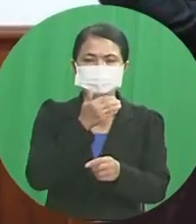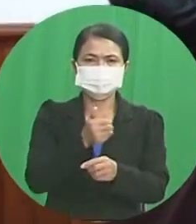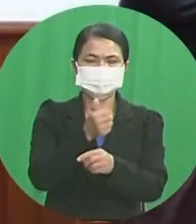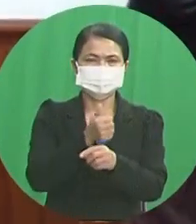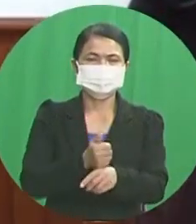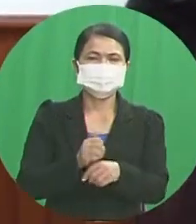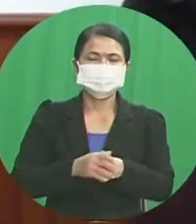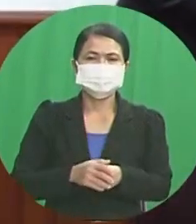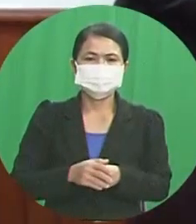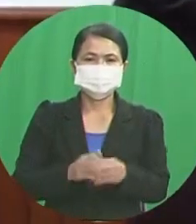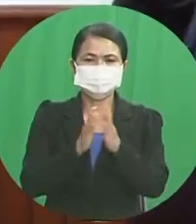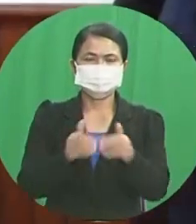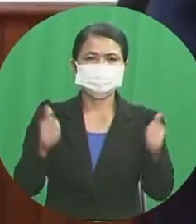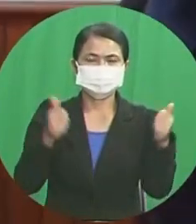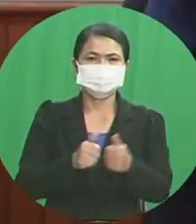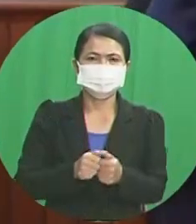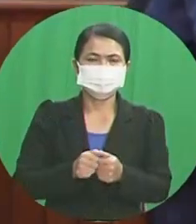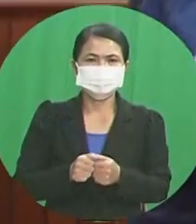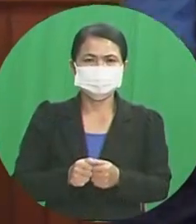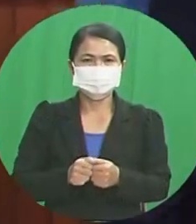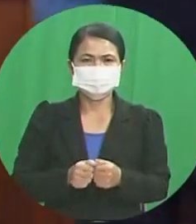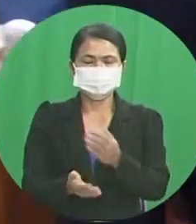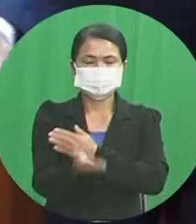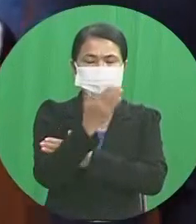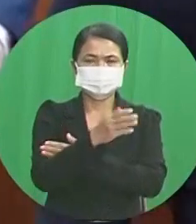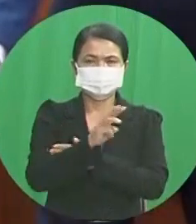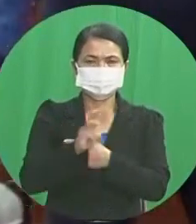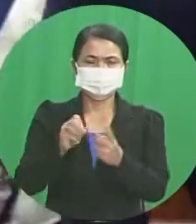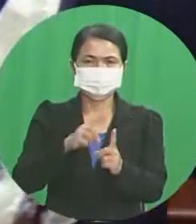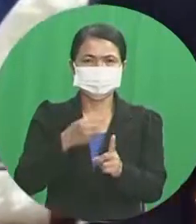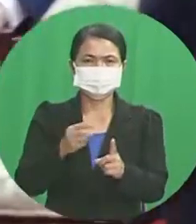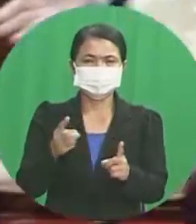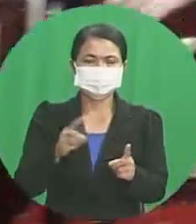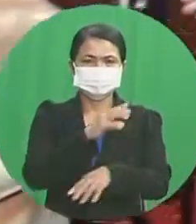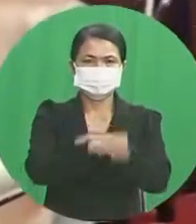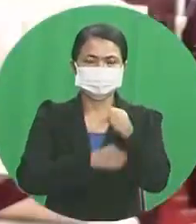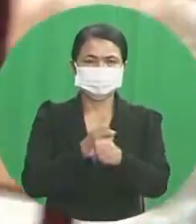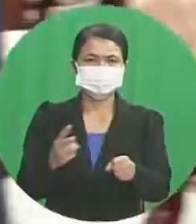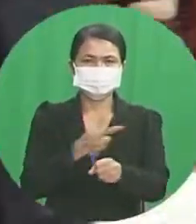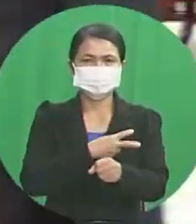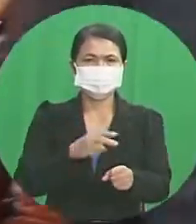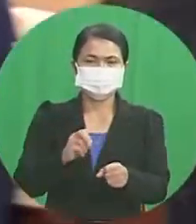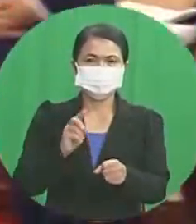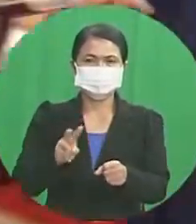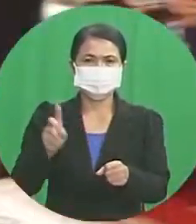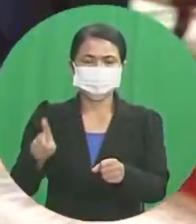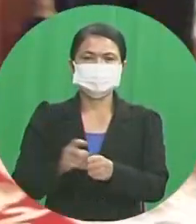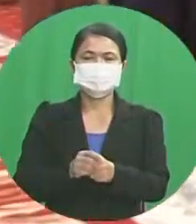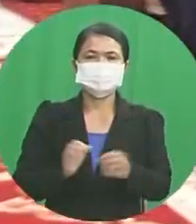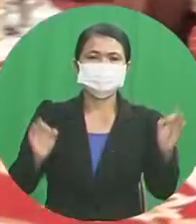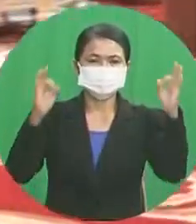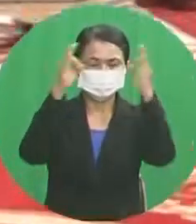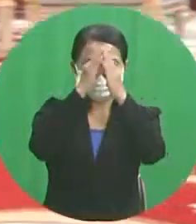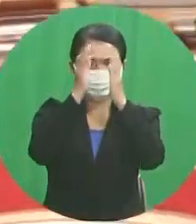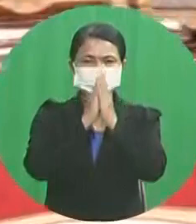ហេងសំរិនប្រធានរដ្ឋសភានាព្រឹកថ្ងៃទី30ខែវិច្ឆិកាឆ្នាំ2021នៅវិមាន